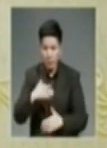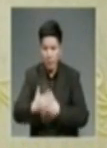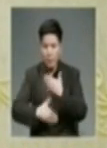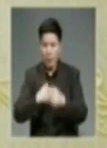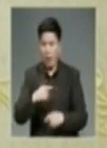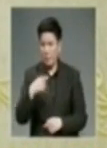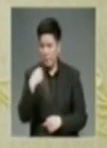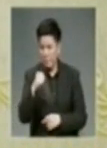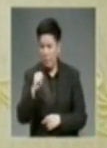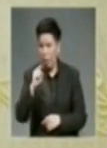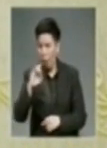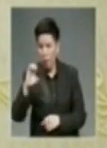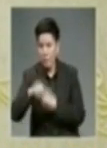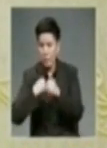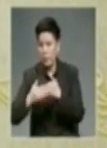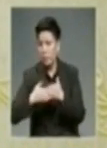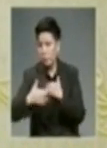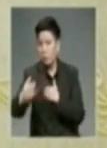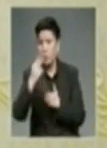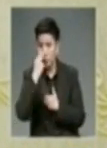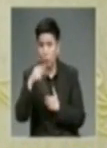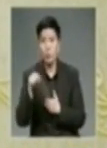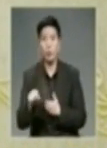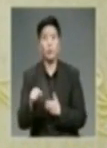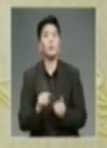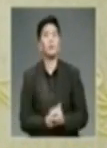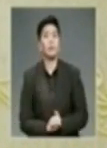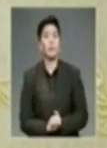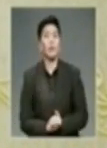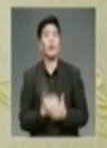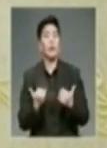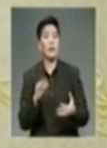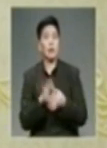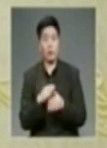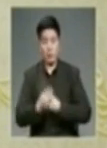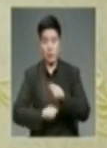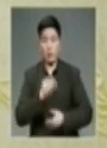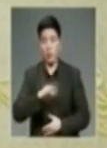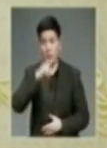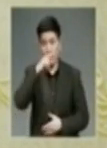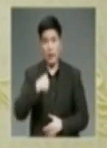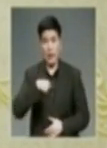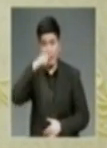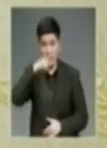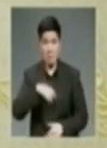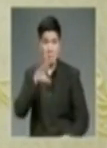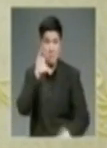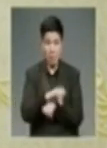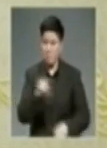ยปีโน่นเรื่องการค้าการลงทุนทั้งในประเทศและต่างประเทศนะครับอย่างที่บอกแล้วว่าเราไม่สามารถจะไปบังคับให้เขามา